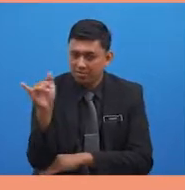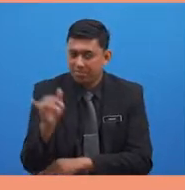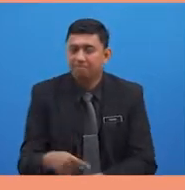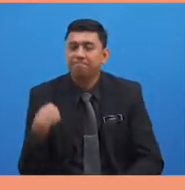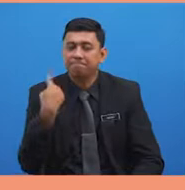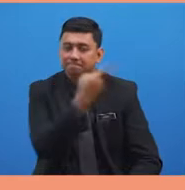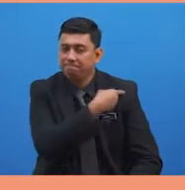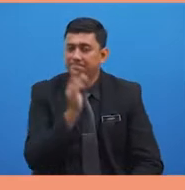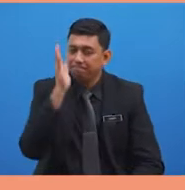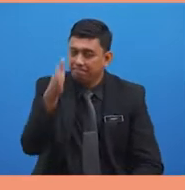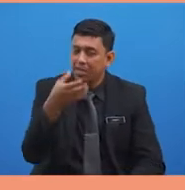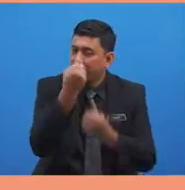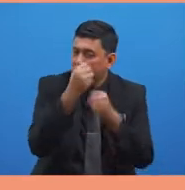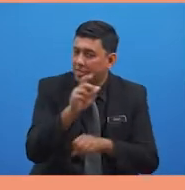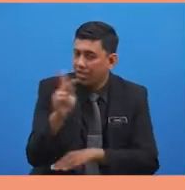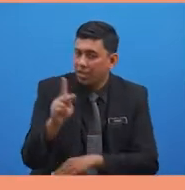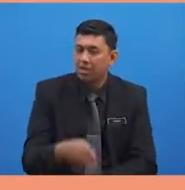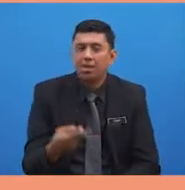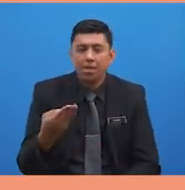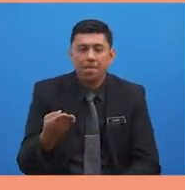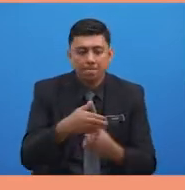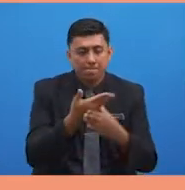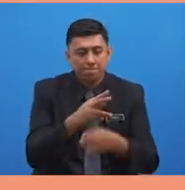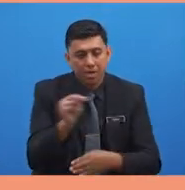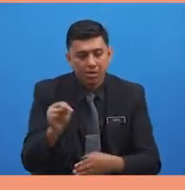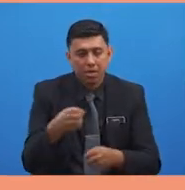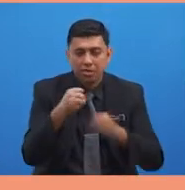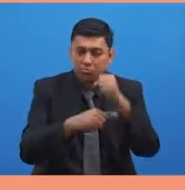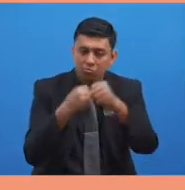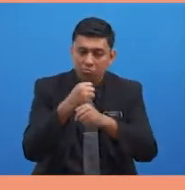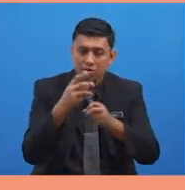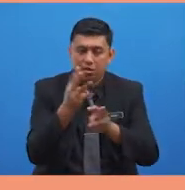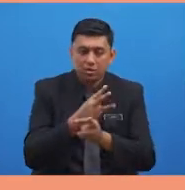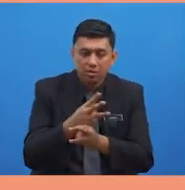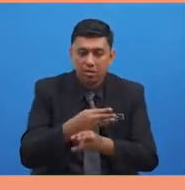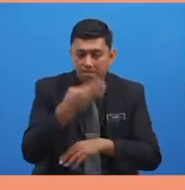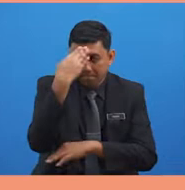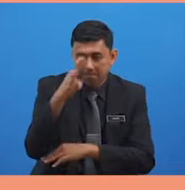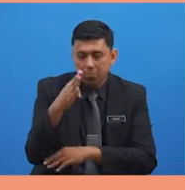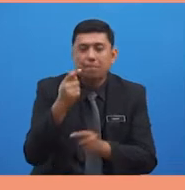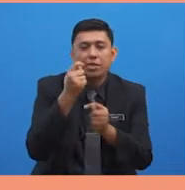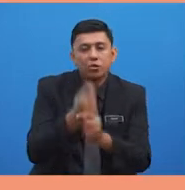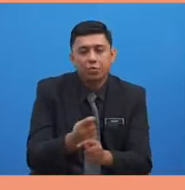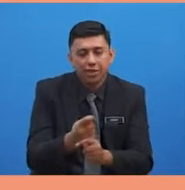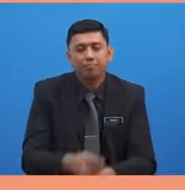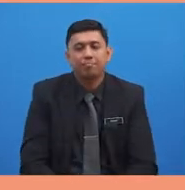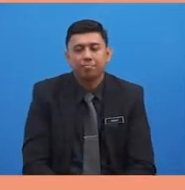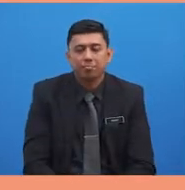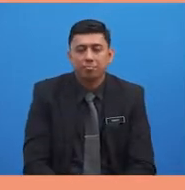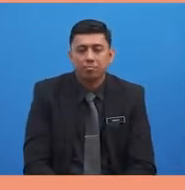Seterusnya, kita akan menyediakan bahagian struktur kawalan bagi